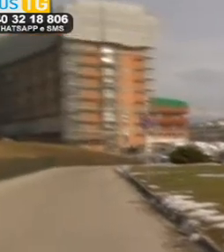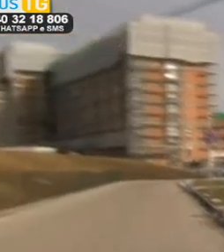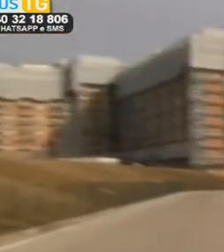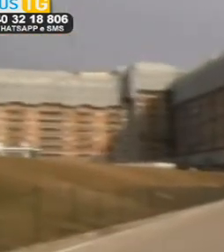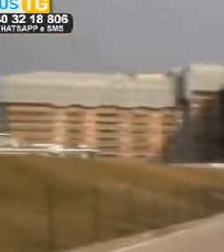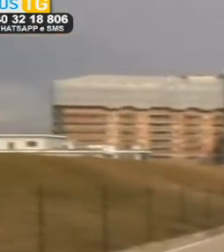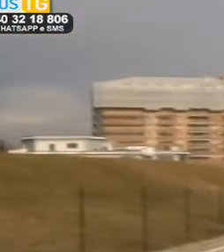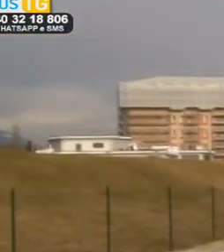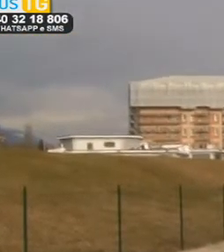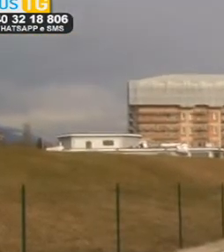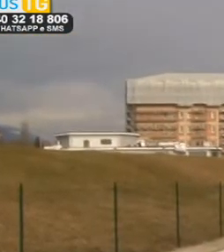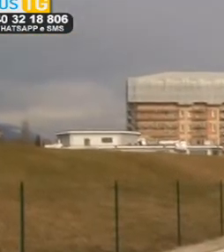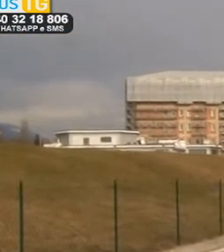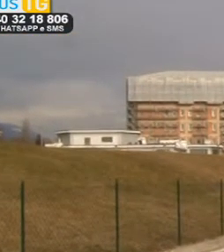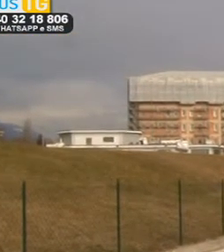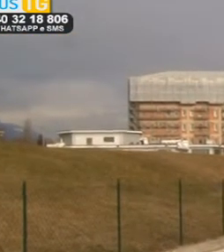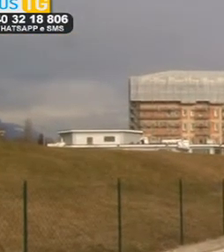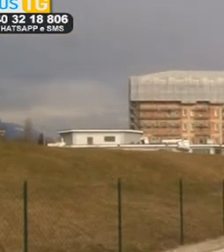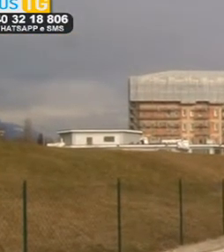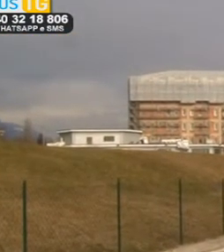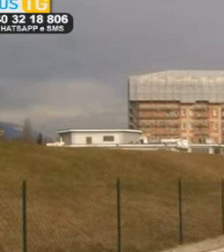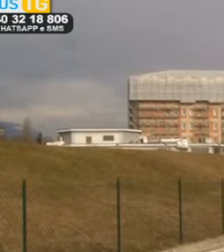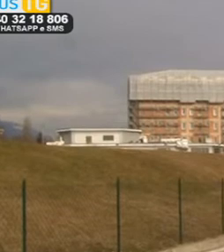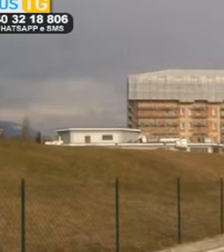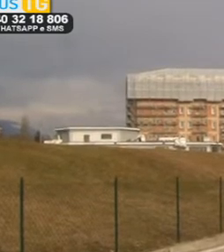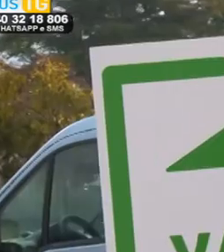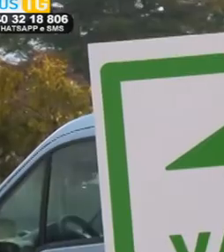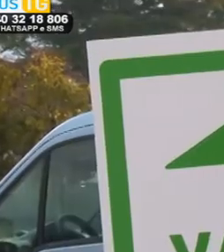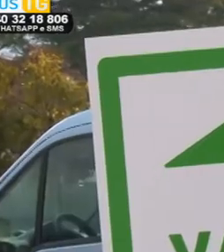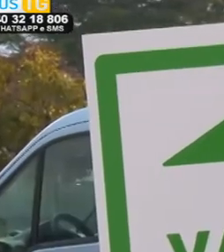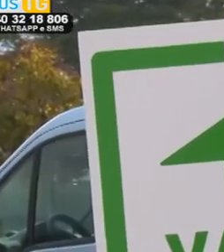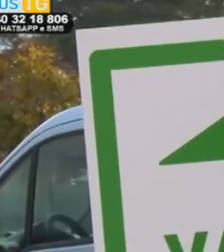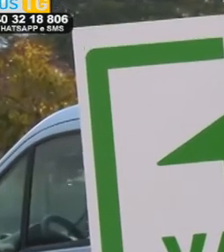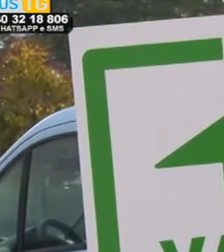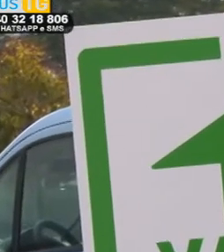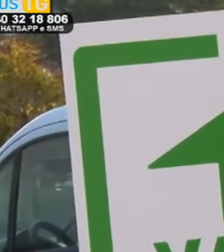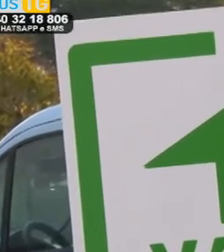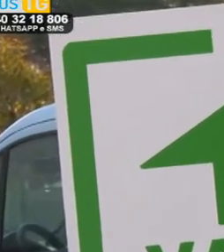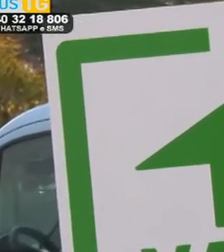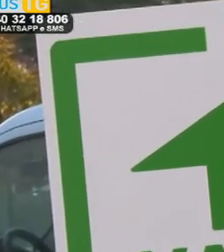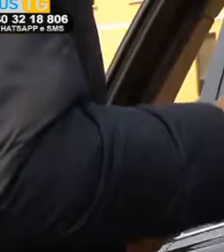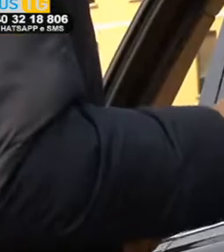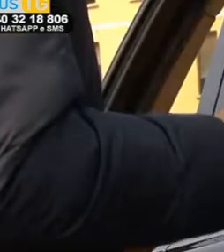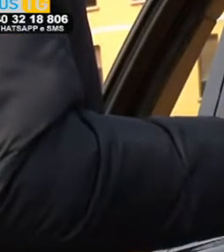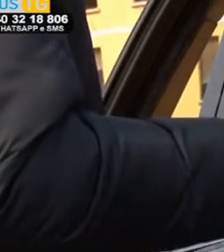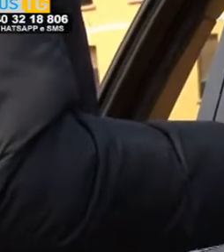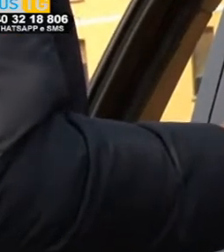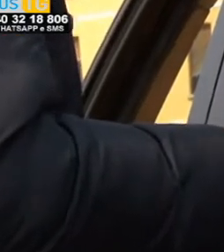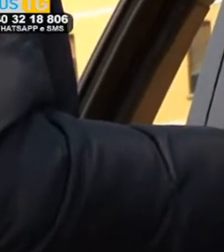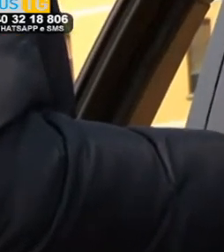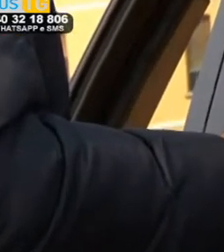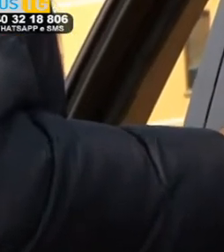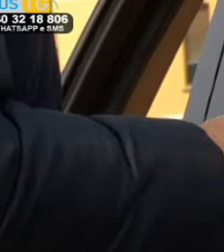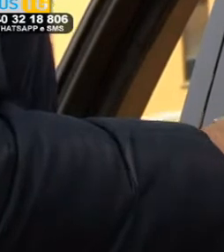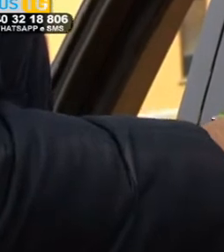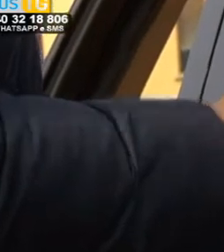allora il riferimento ai cosiddetti introvabili riguarda persone effettivamente all'estero che non si sono cancellate dall'anagrafe e non vanno a vaccinarsi.